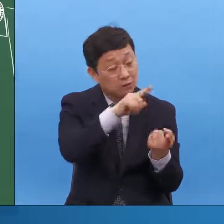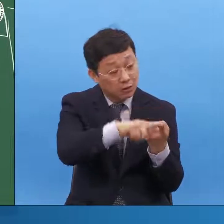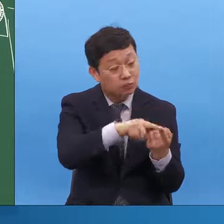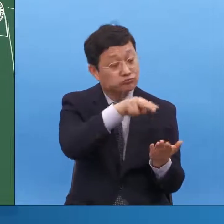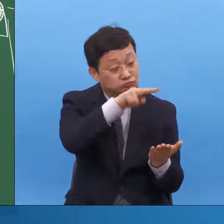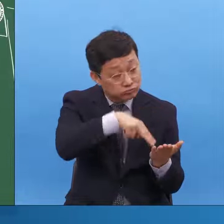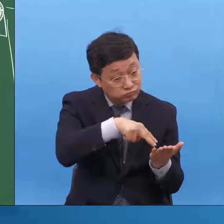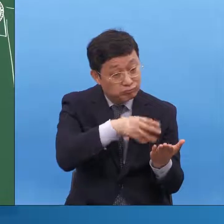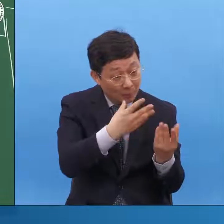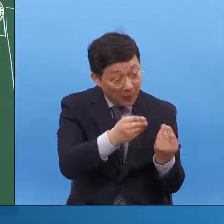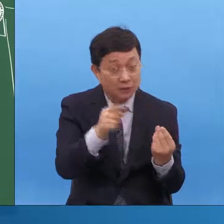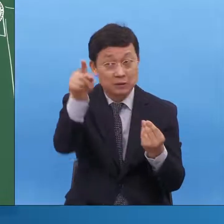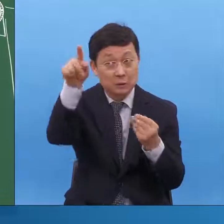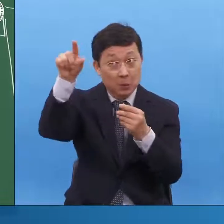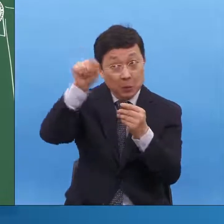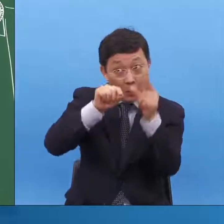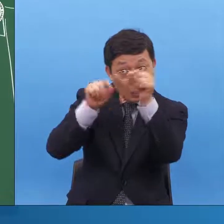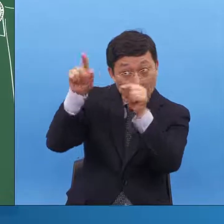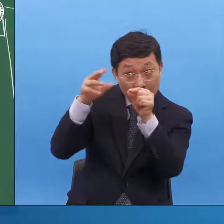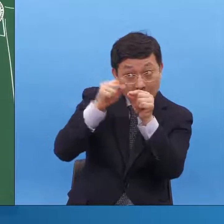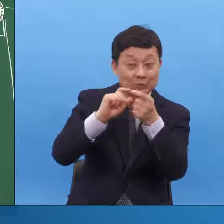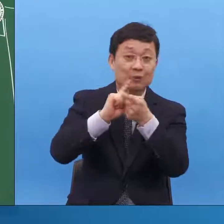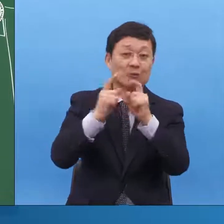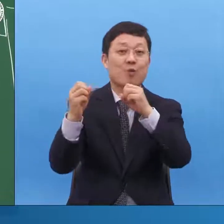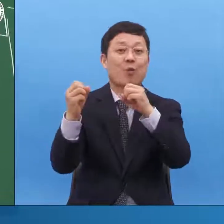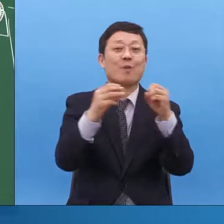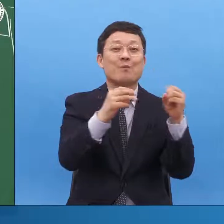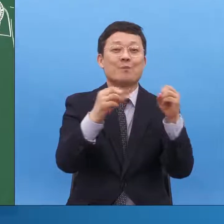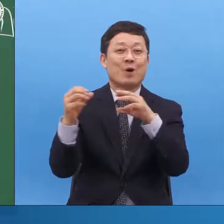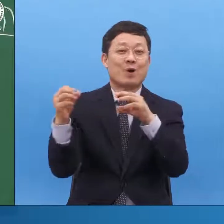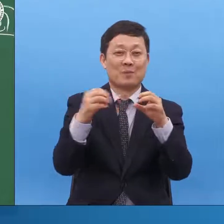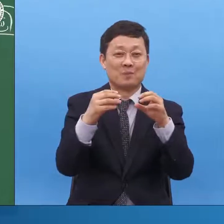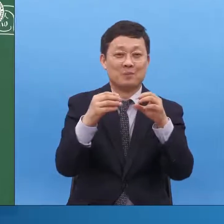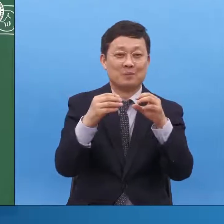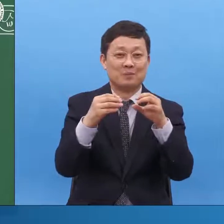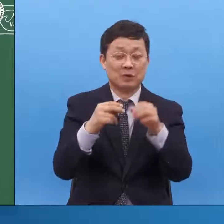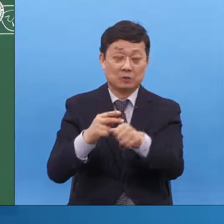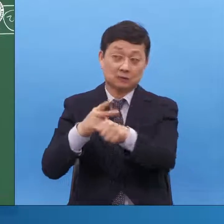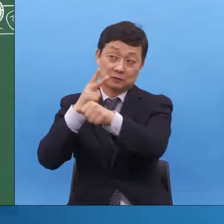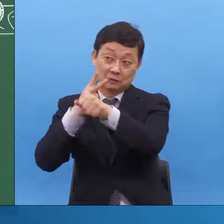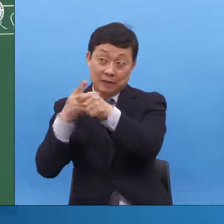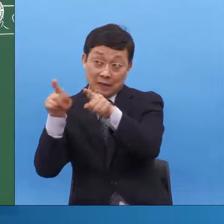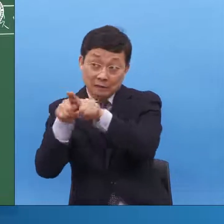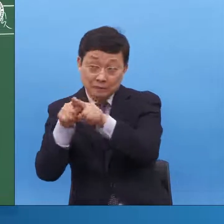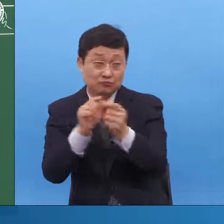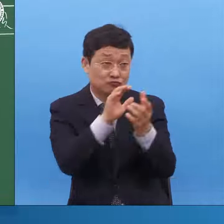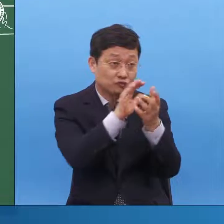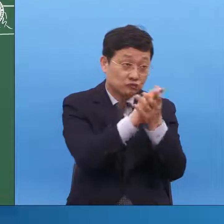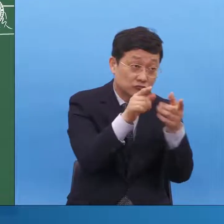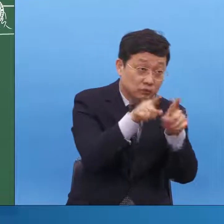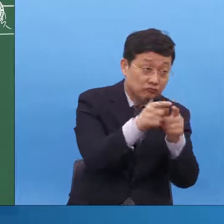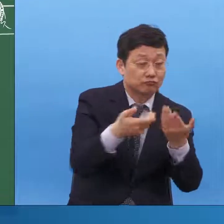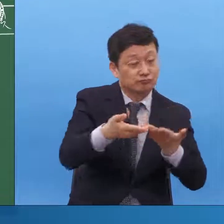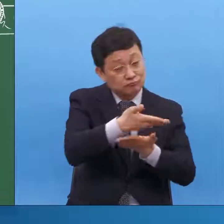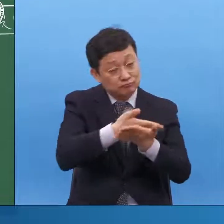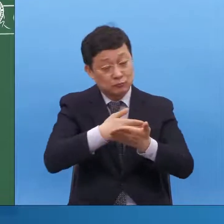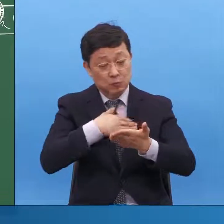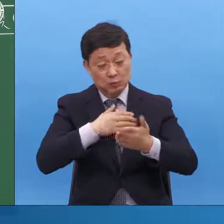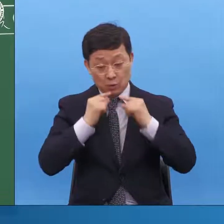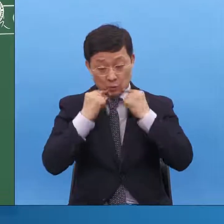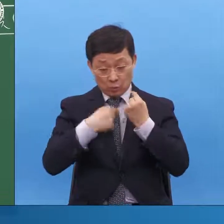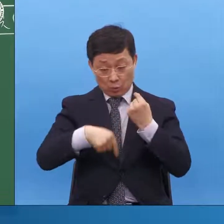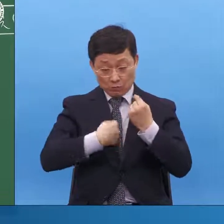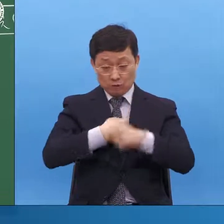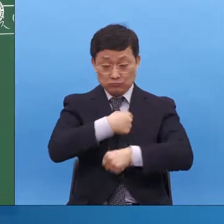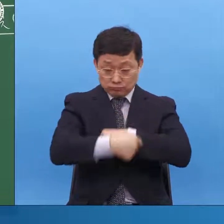포럼을 text 제대로 해야 돼요. and properly do forum on that. 선생님하고 같이 해야 되고 친구들끼리 해야 되고 뭐 이거는 혼자 해도 돼요. And do it together